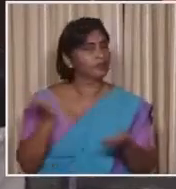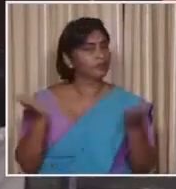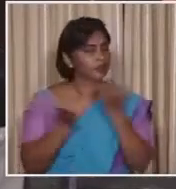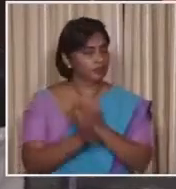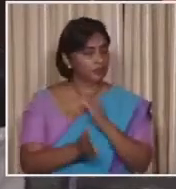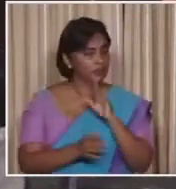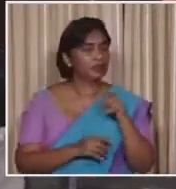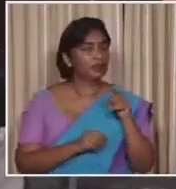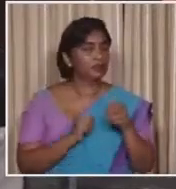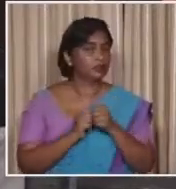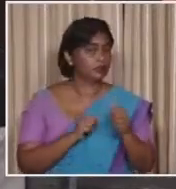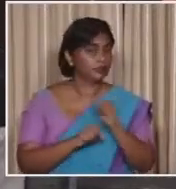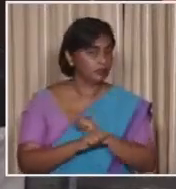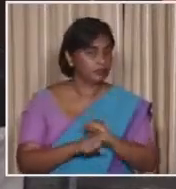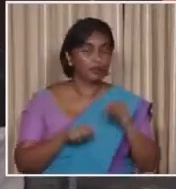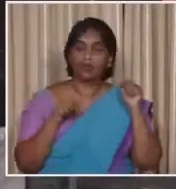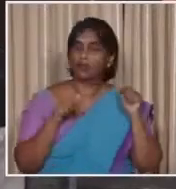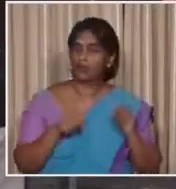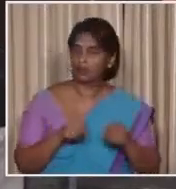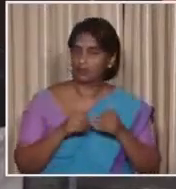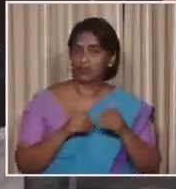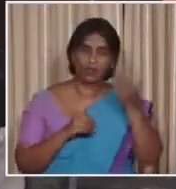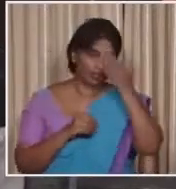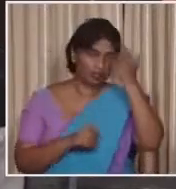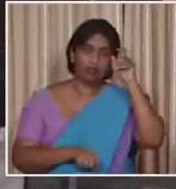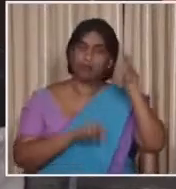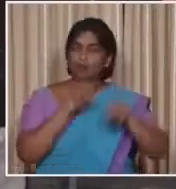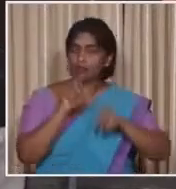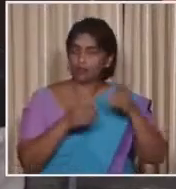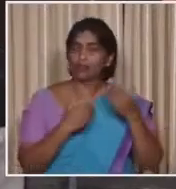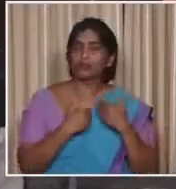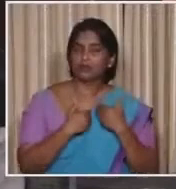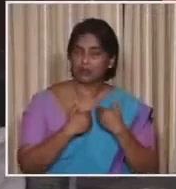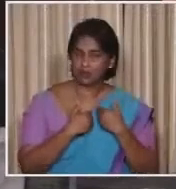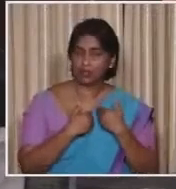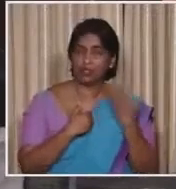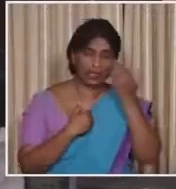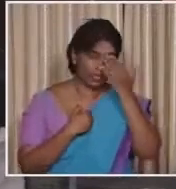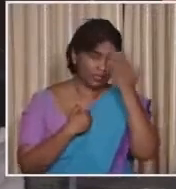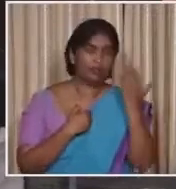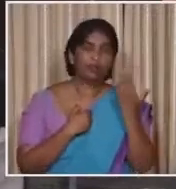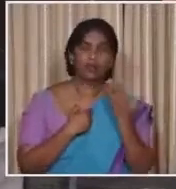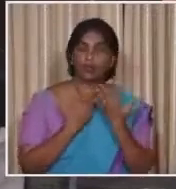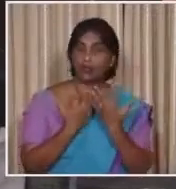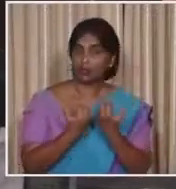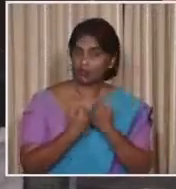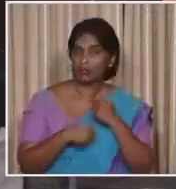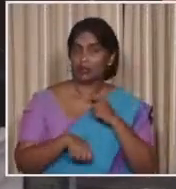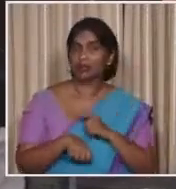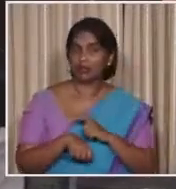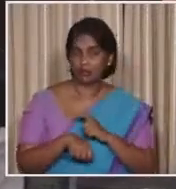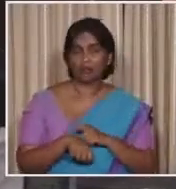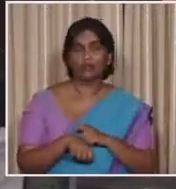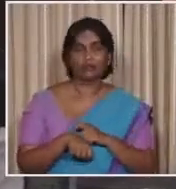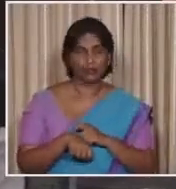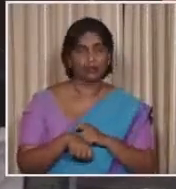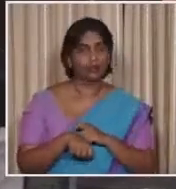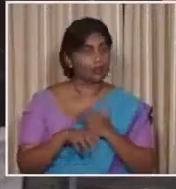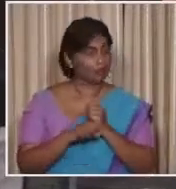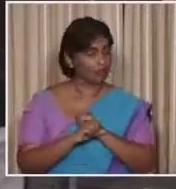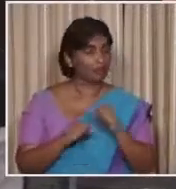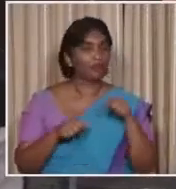விட்டிருந்தால் இன்றும் தமிழர்கள் கூறுகின்றார்கள், நாங்கள் தனி ஈழம் பெற்றிருப்போம், தனி நாடு அமைந்திருக்கும் என்று.